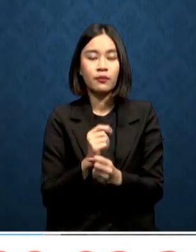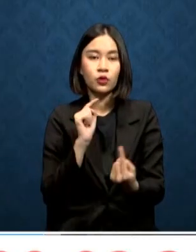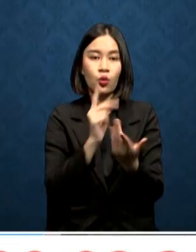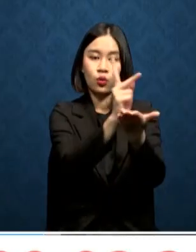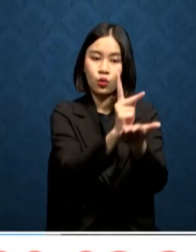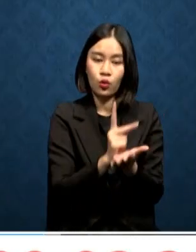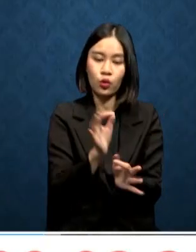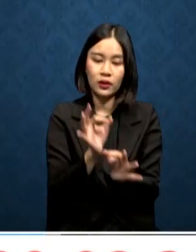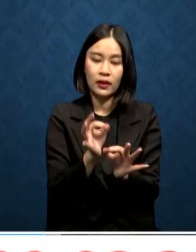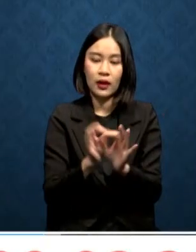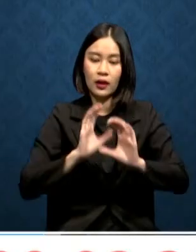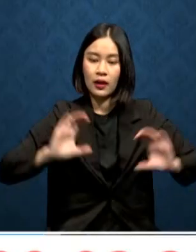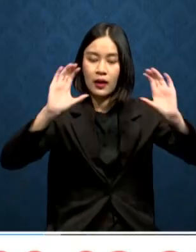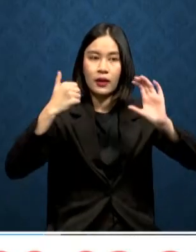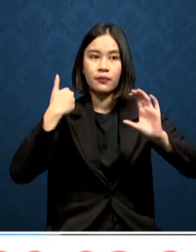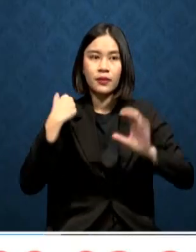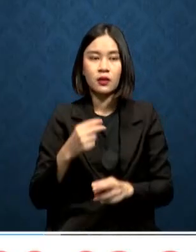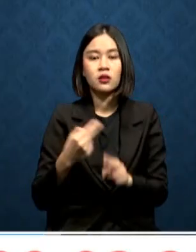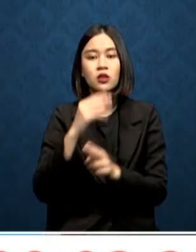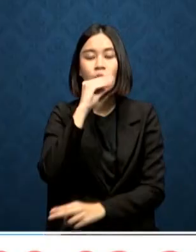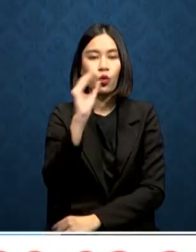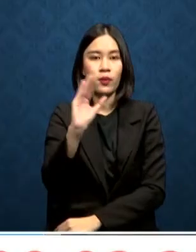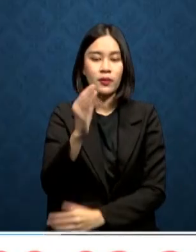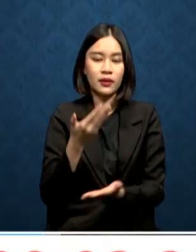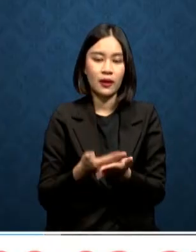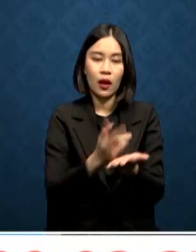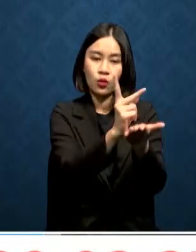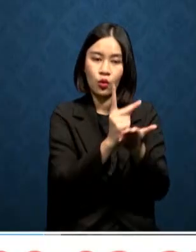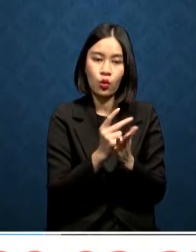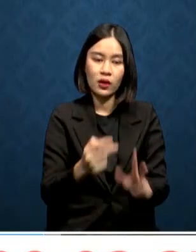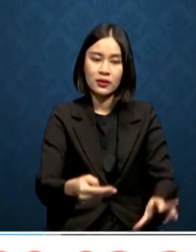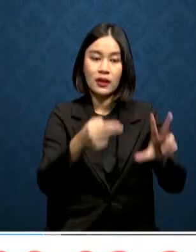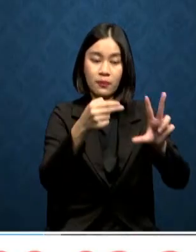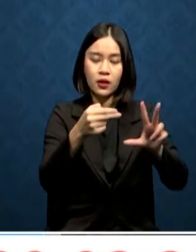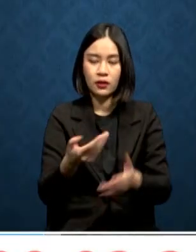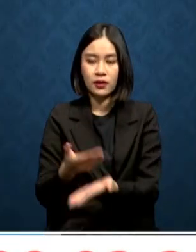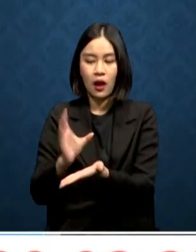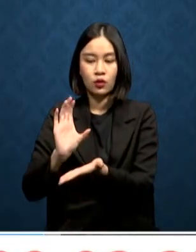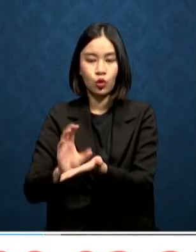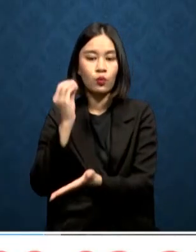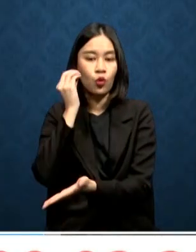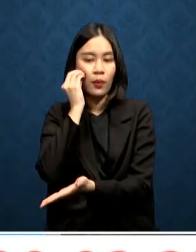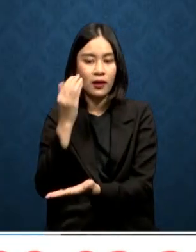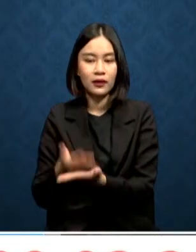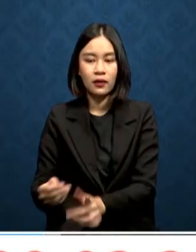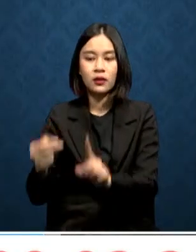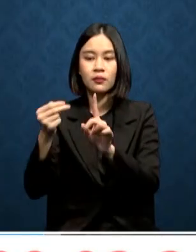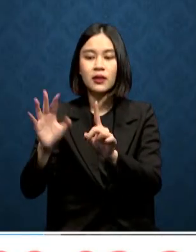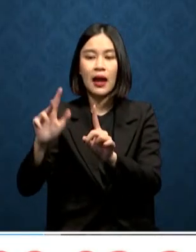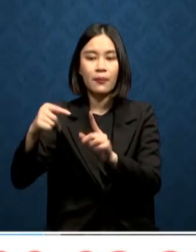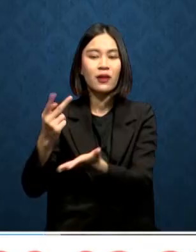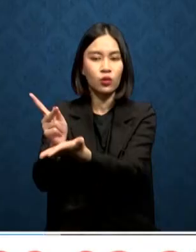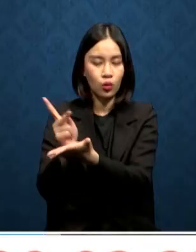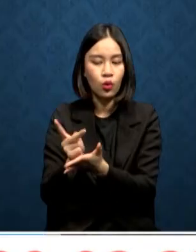ธนาคารของรัฐนะครับผมขออนุญาตยังไม่เอ่ยชื่อนะฮะ 30,000 บาทและกู้กับกองทุนหมู่บ้านอีก 15,000 บาท